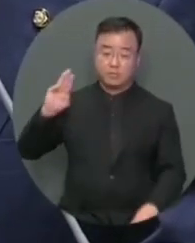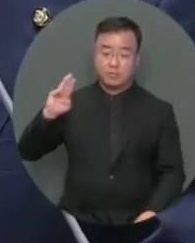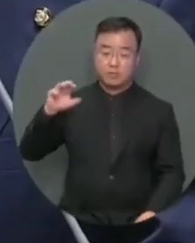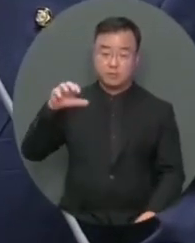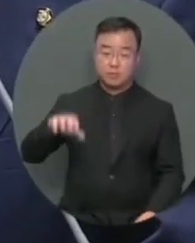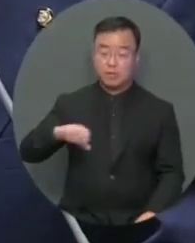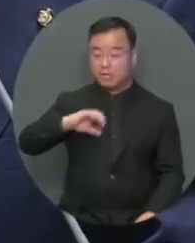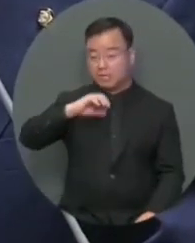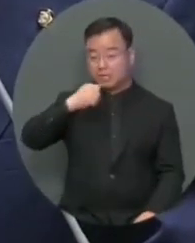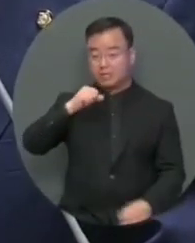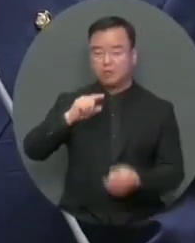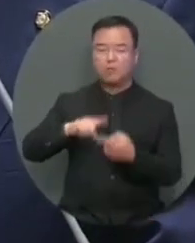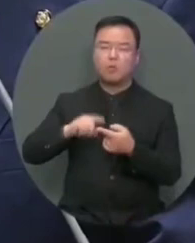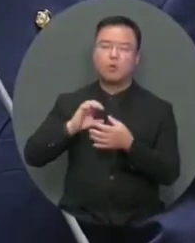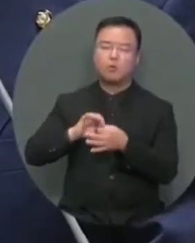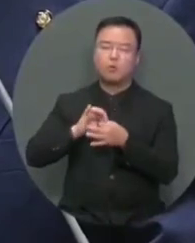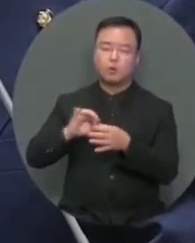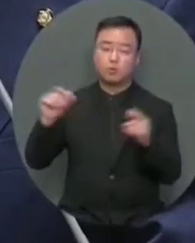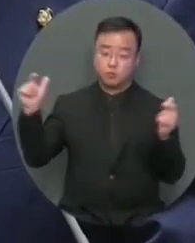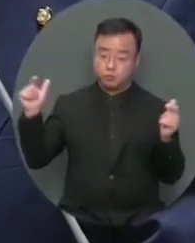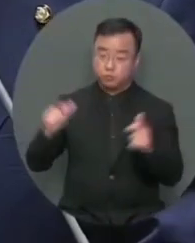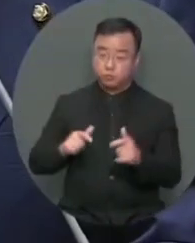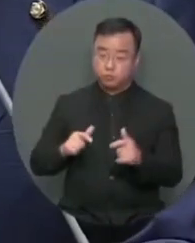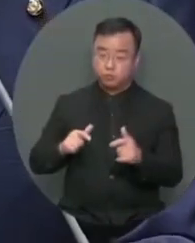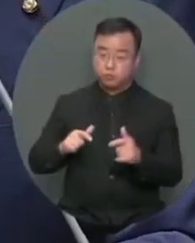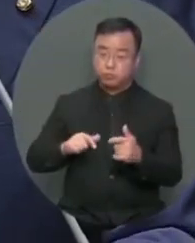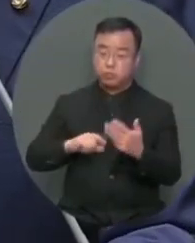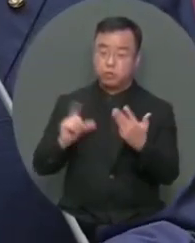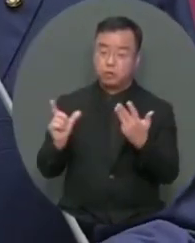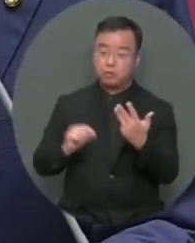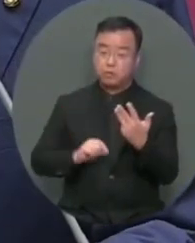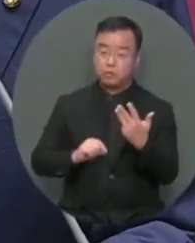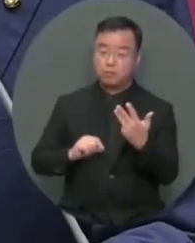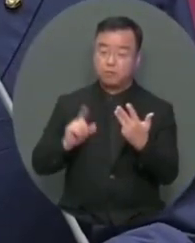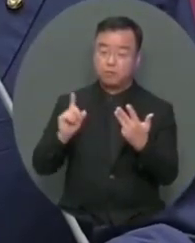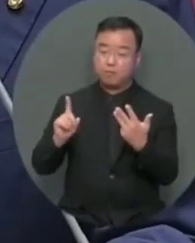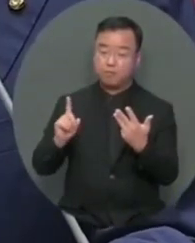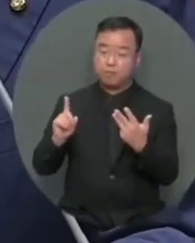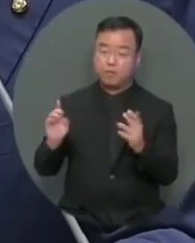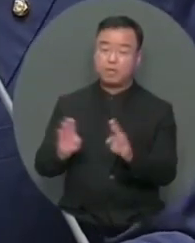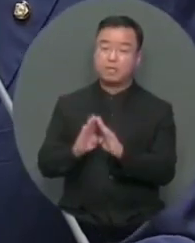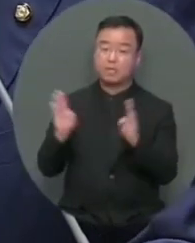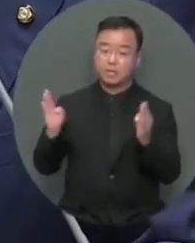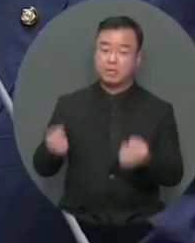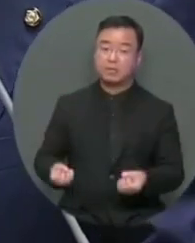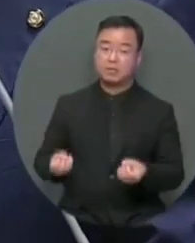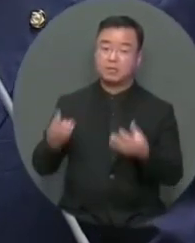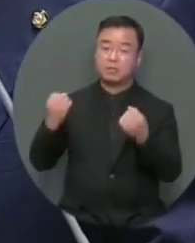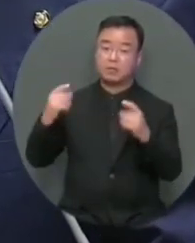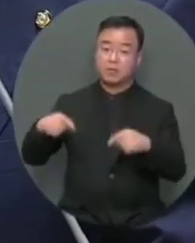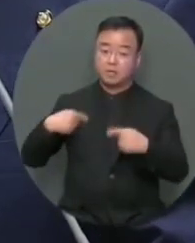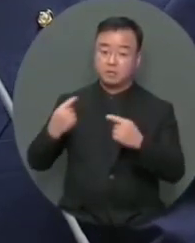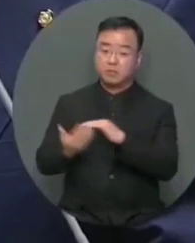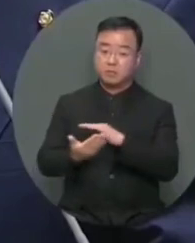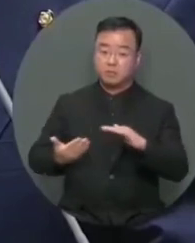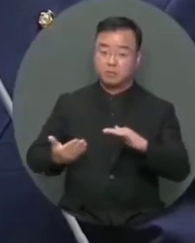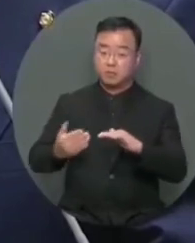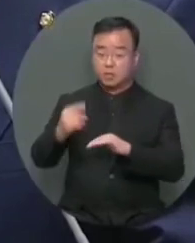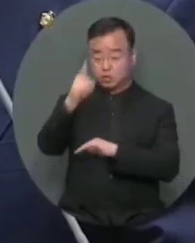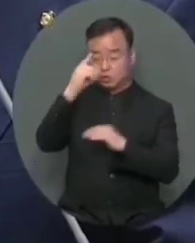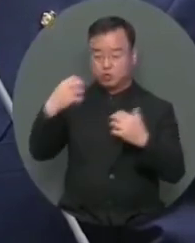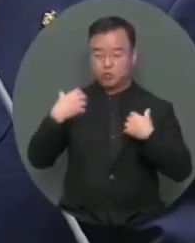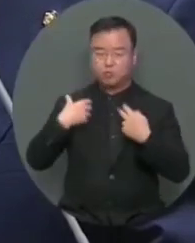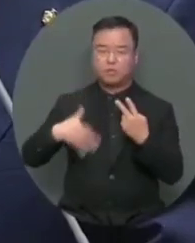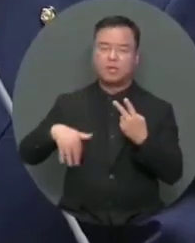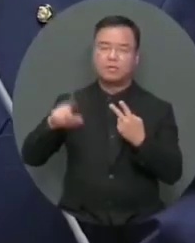대폭 삭감이 되었더라고요. 사실은 8월 2일 날 잼버리 개영식에 참석하기 직전에 전북 2차 전지를